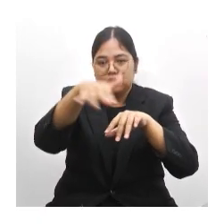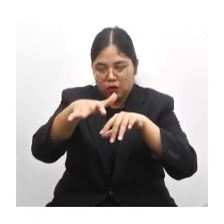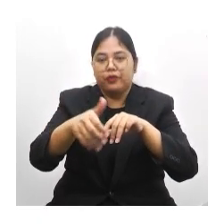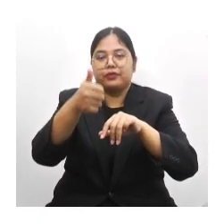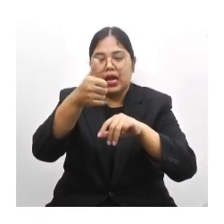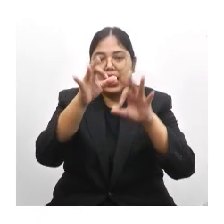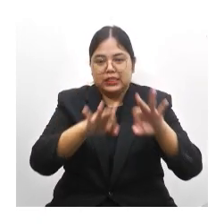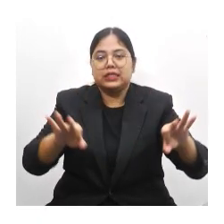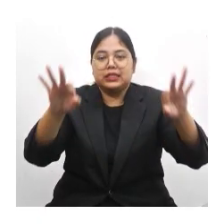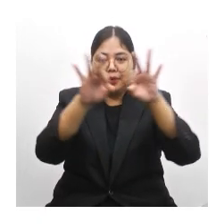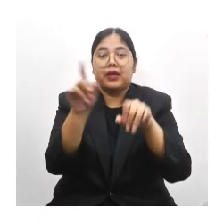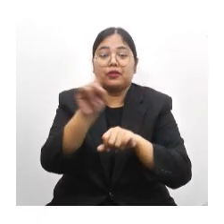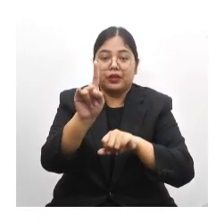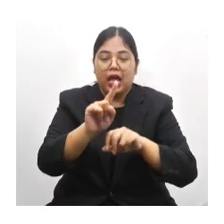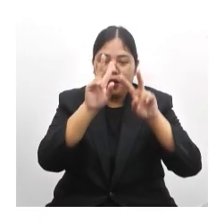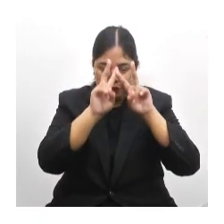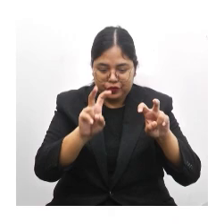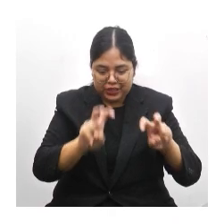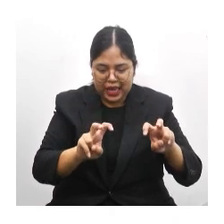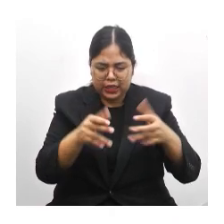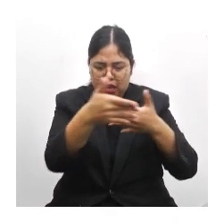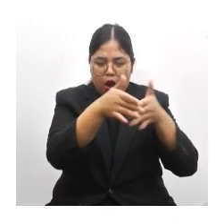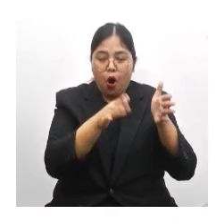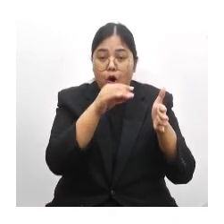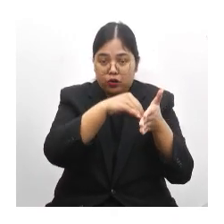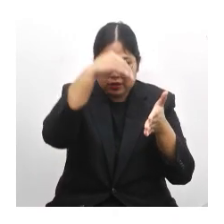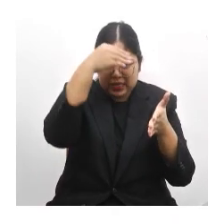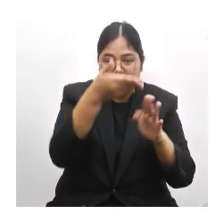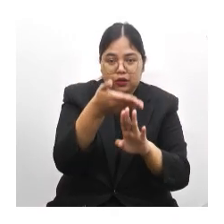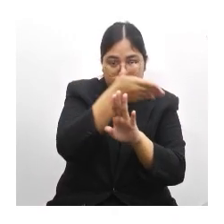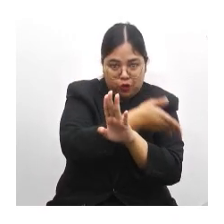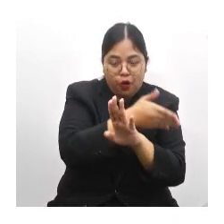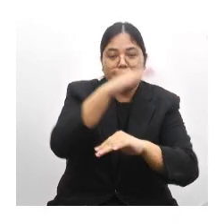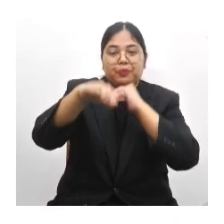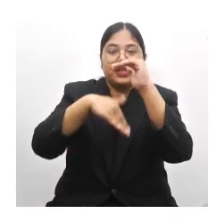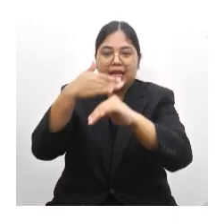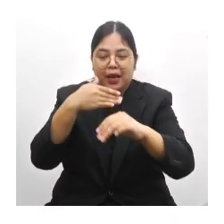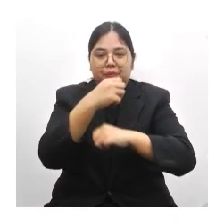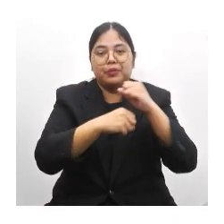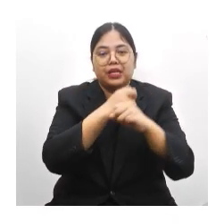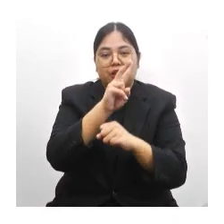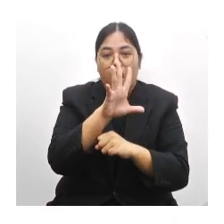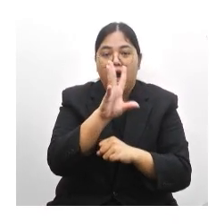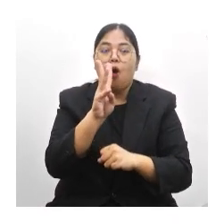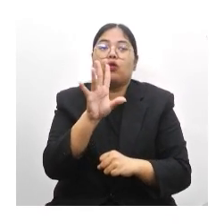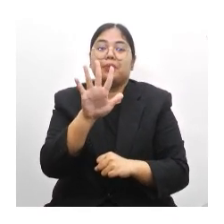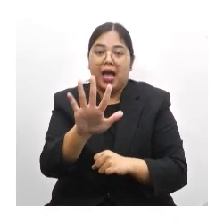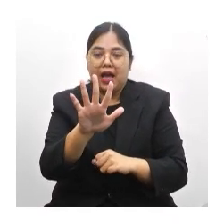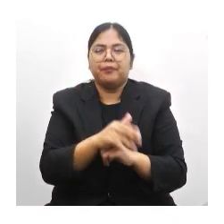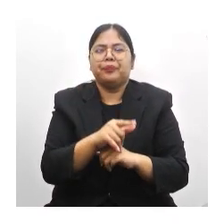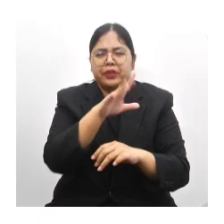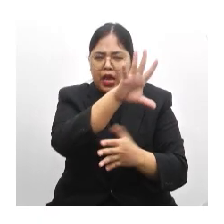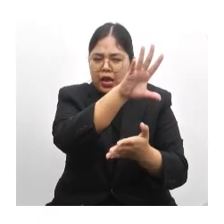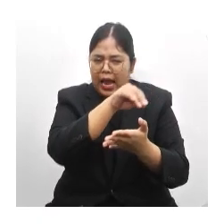ระหนักก็คือผลการวิจัยในชั้นเรียนปีก่อนการพัฒนาคือปีการศึกษา2565เพื่อนำมา